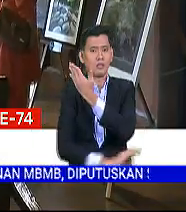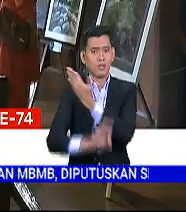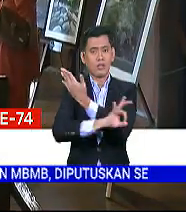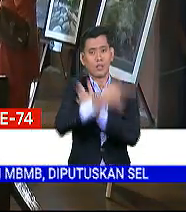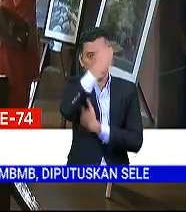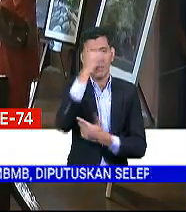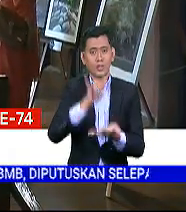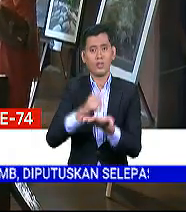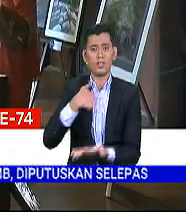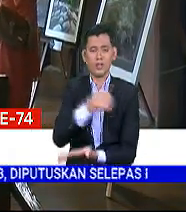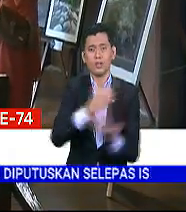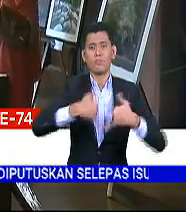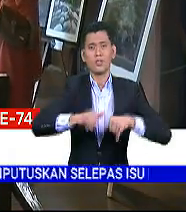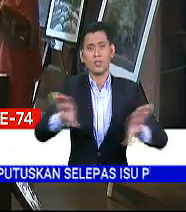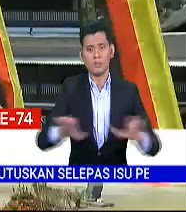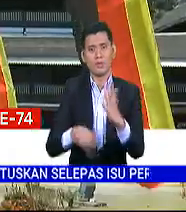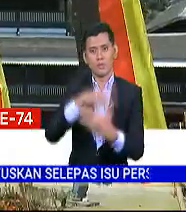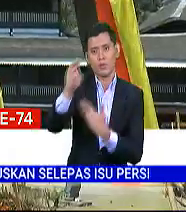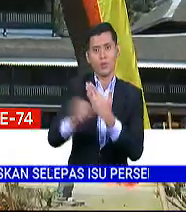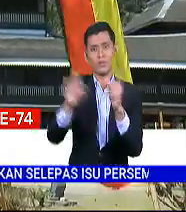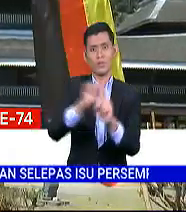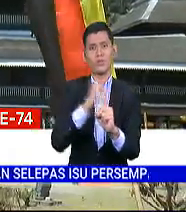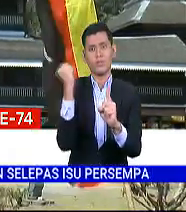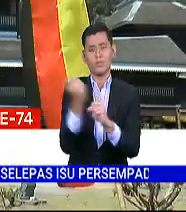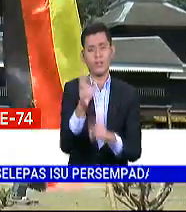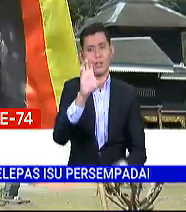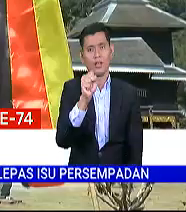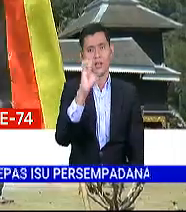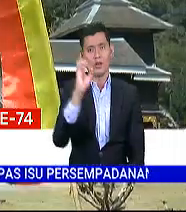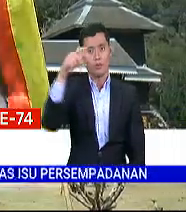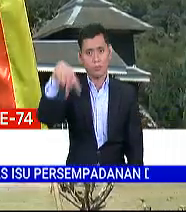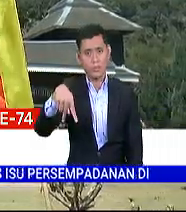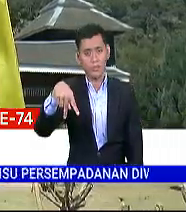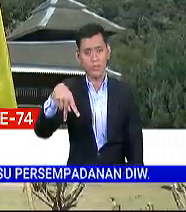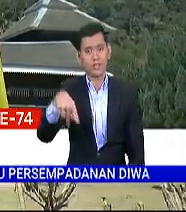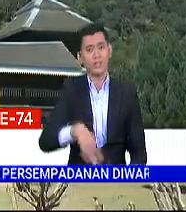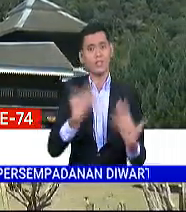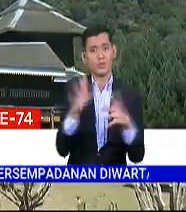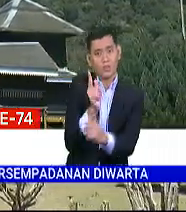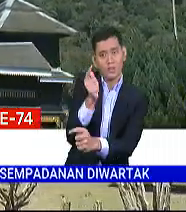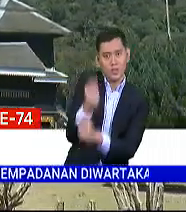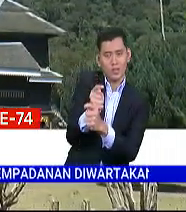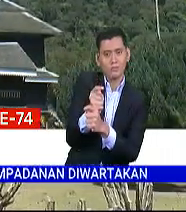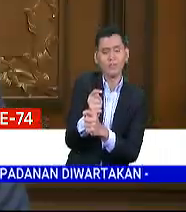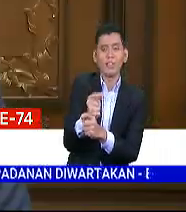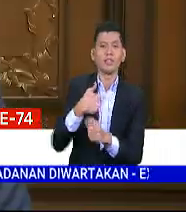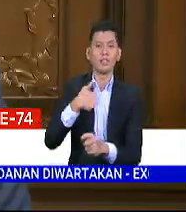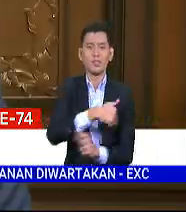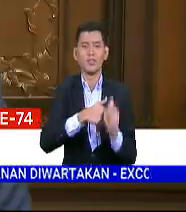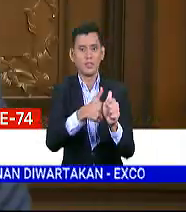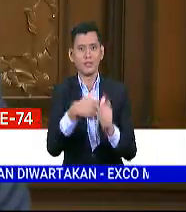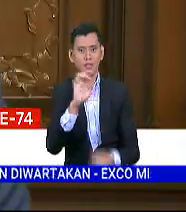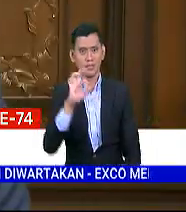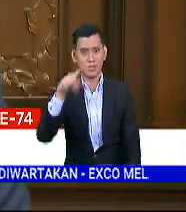itu kita masih mengadakan program dalam suasana SOP yang ditetapkan. Kita mematuhi